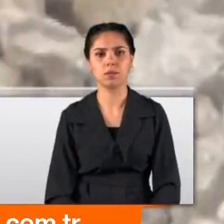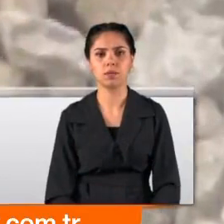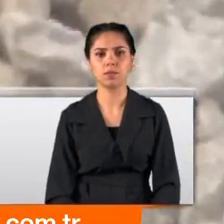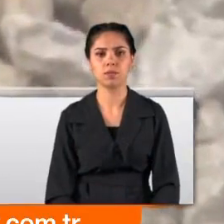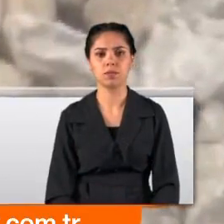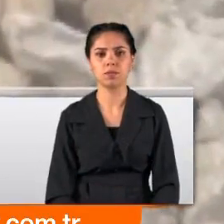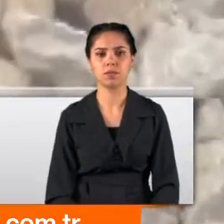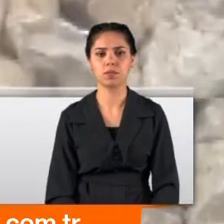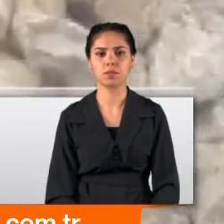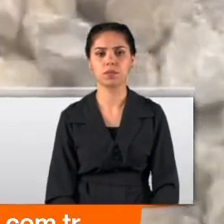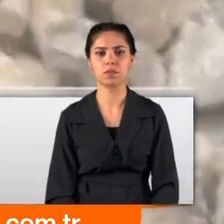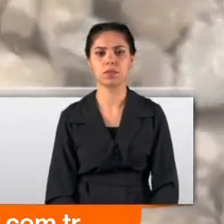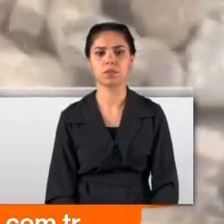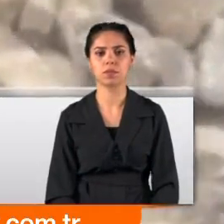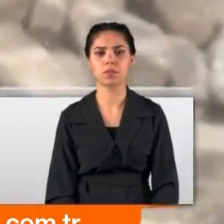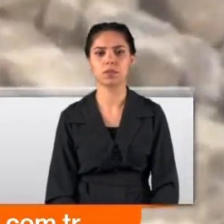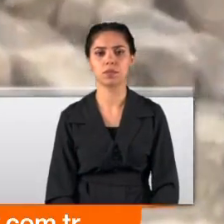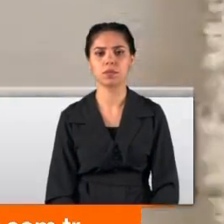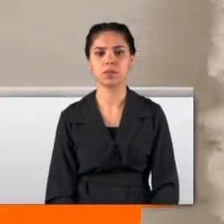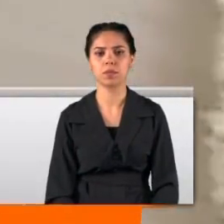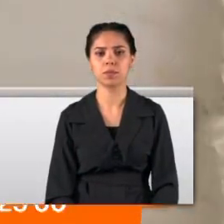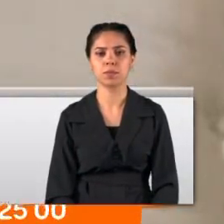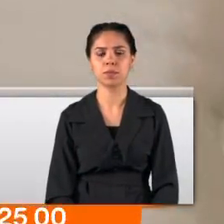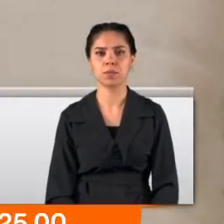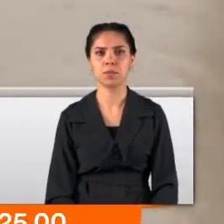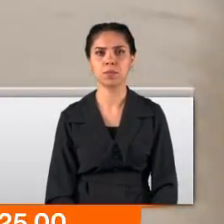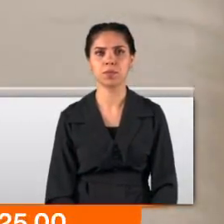Birinci katlarda kalanlar var. Onları kurtarmaya çalışıyoruz.